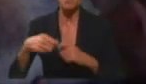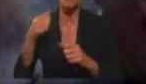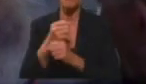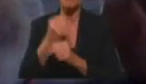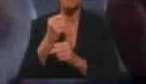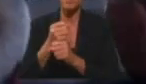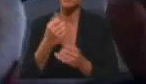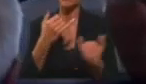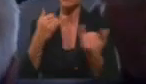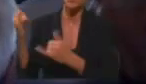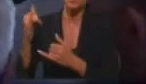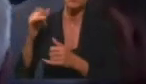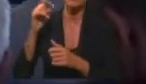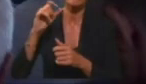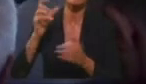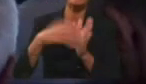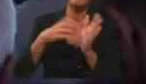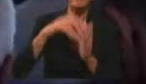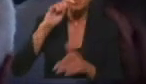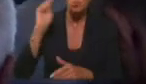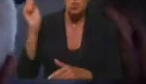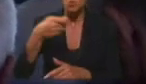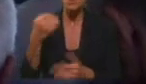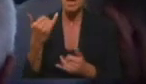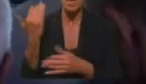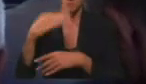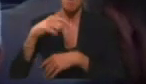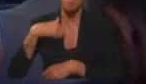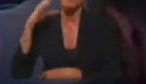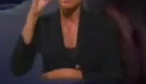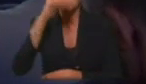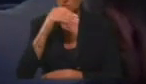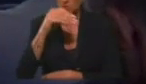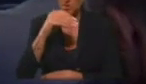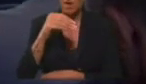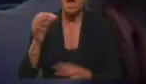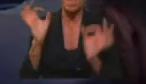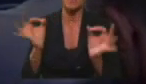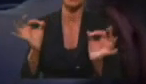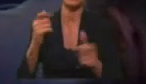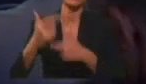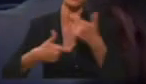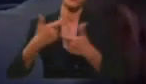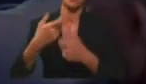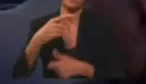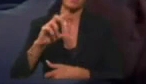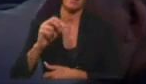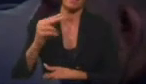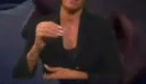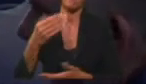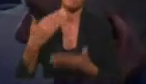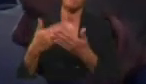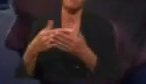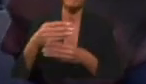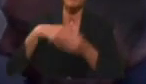z planerami podróży. No i potem się niestety kończy tym, że ktoś zapomina uaktualnić te dane. Tak? Więc ten obieg informacji